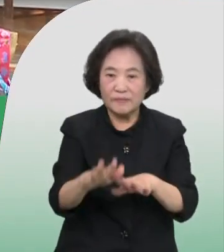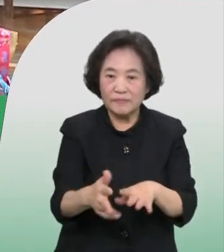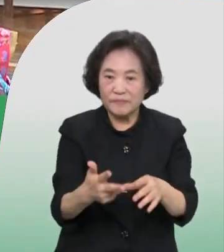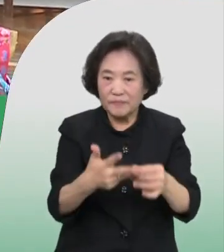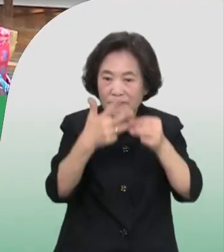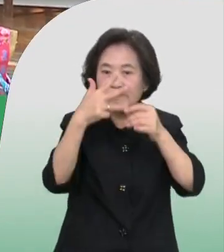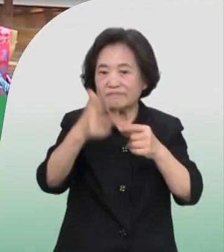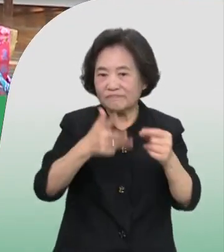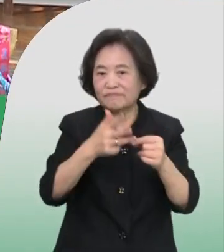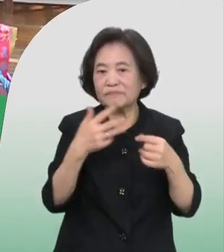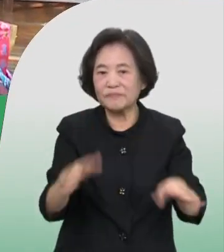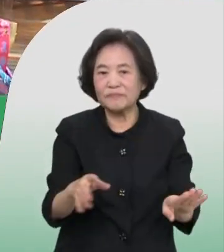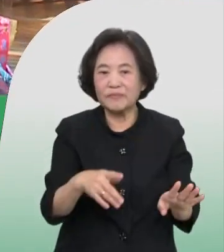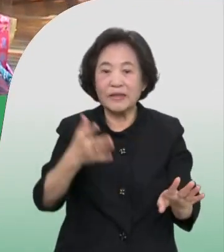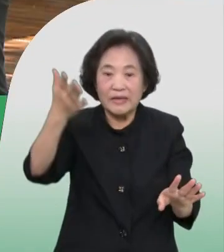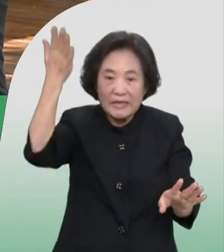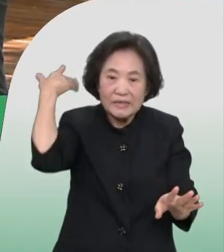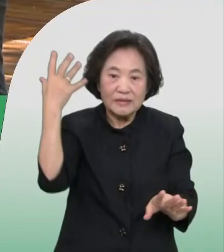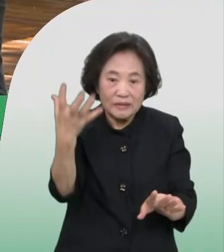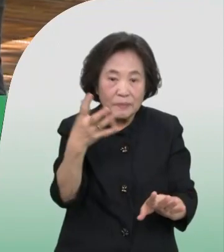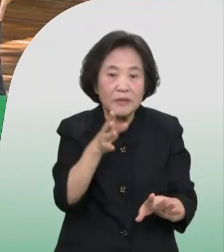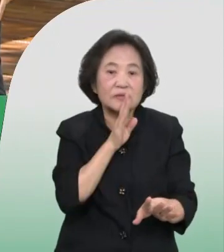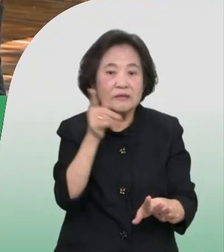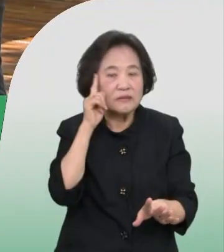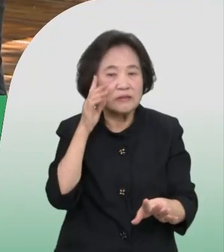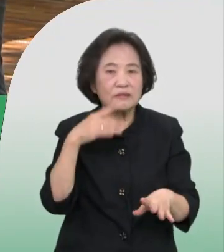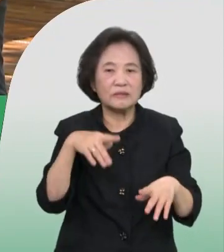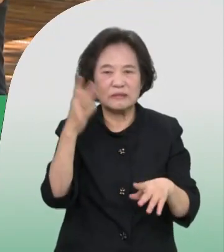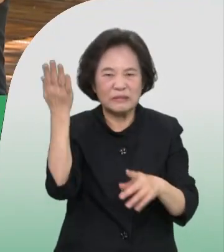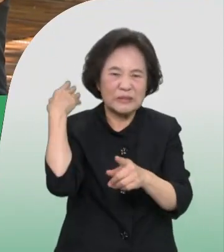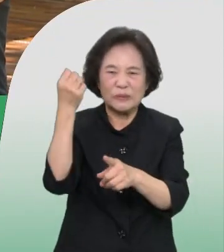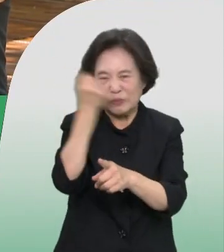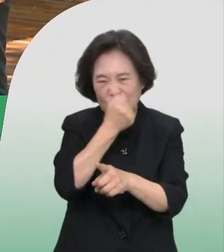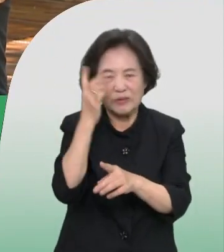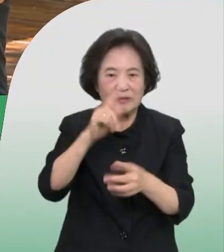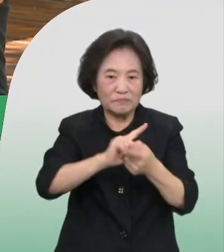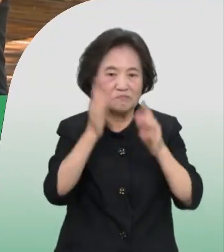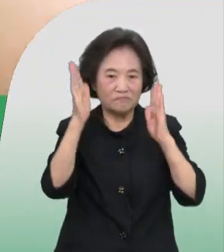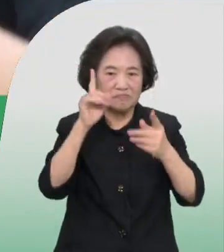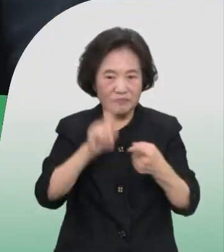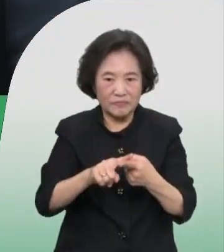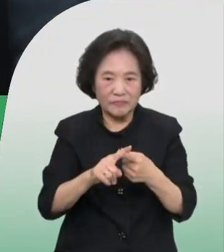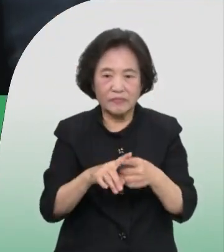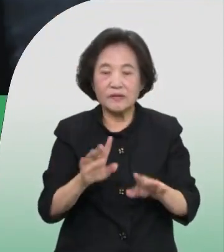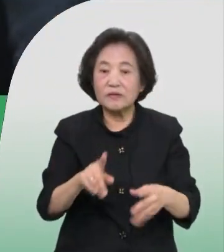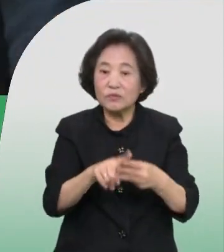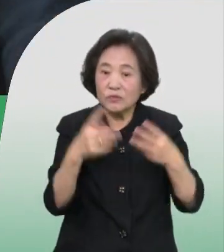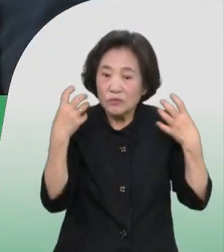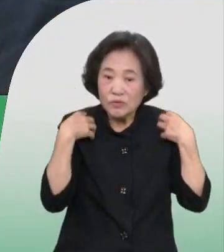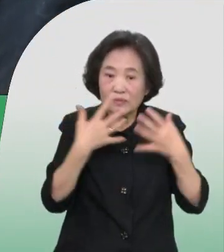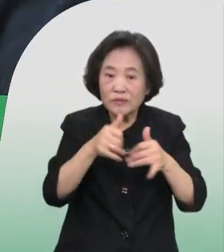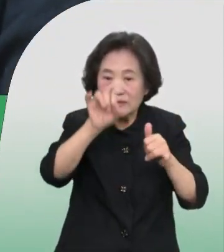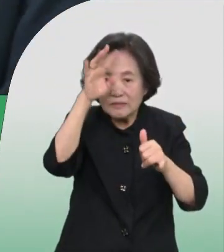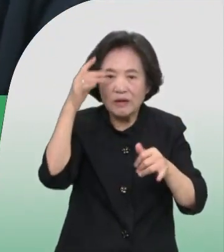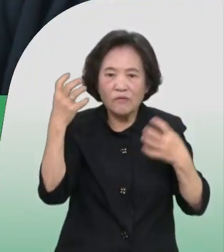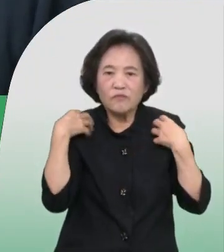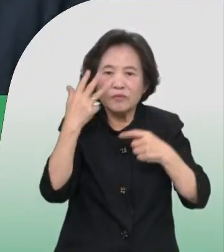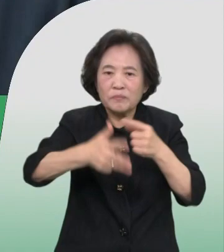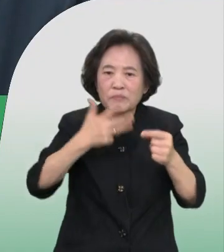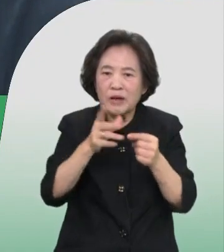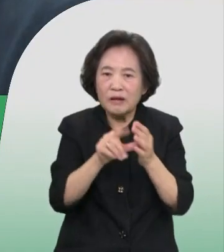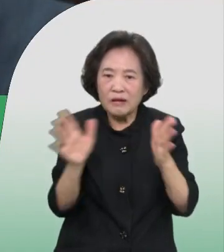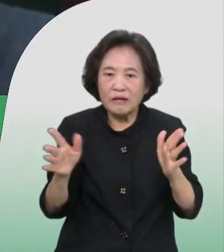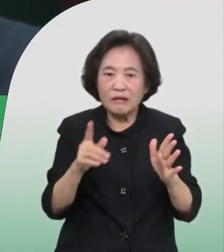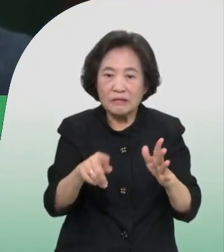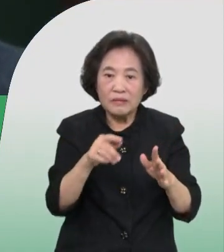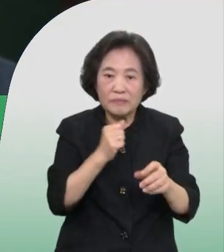年来判例，不败台视诉求完全遭到转型争议。不过主办单位讲，民进党执政廿八年来，转